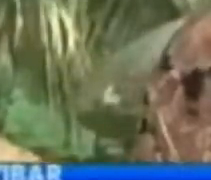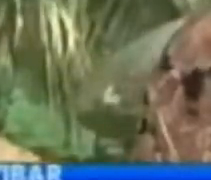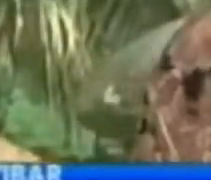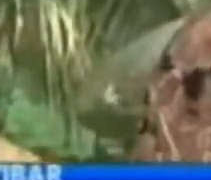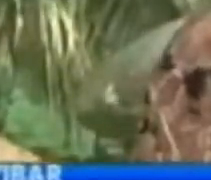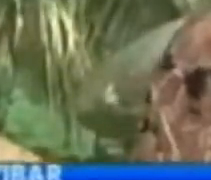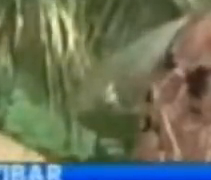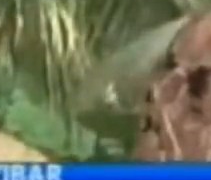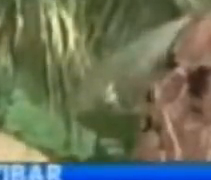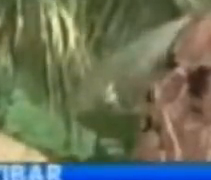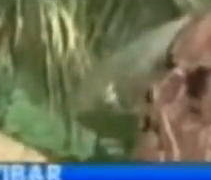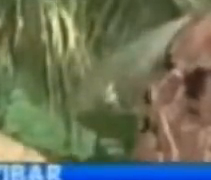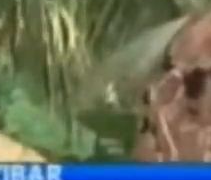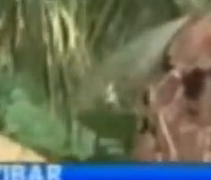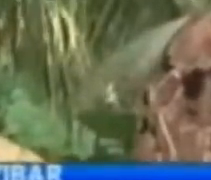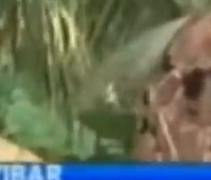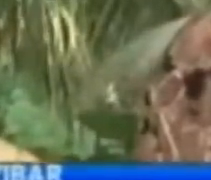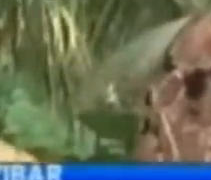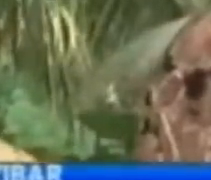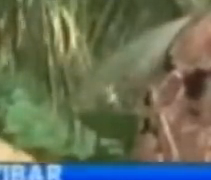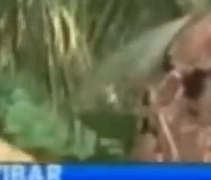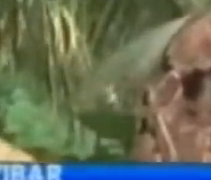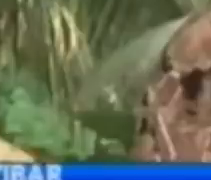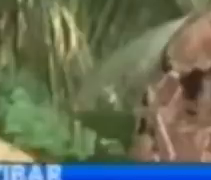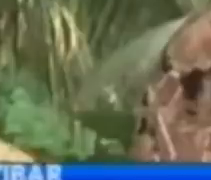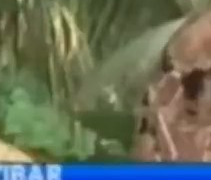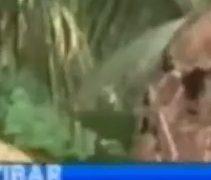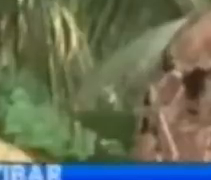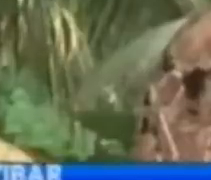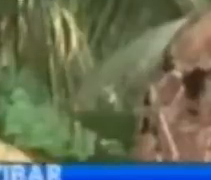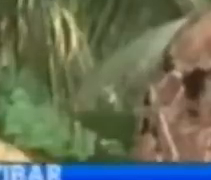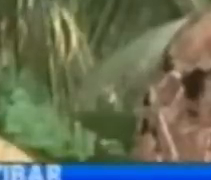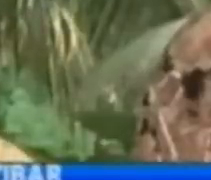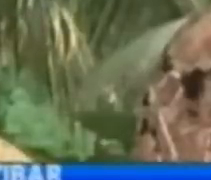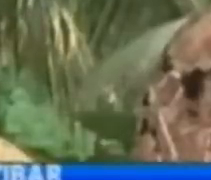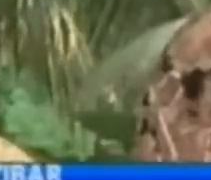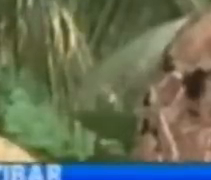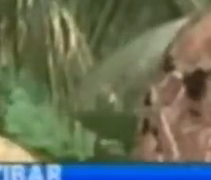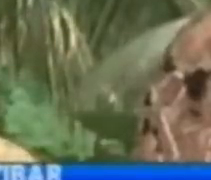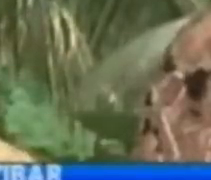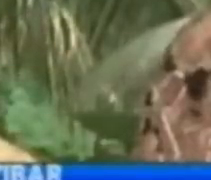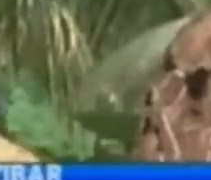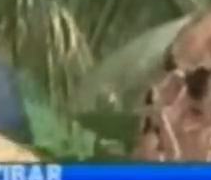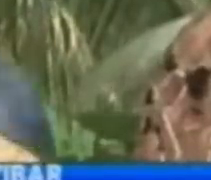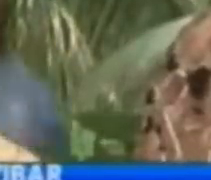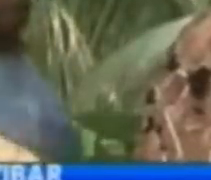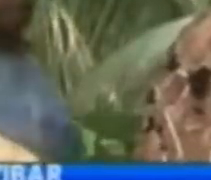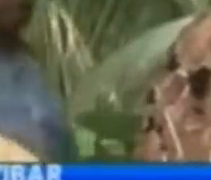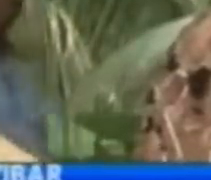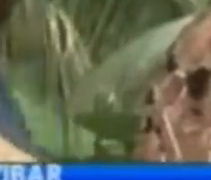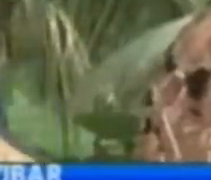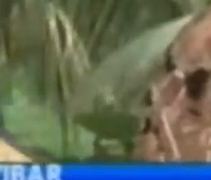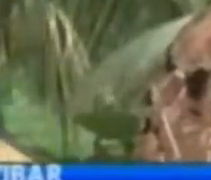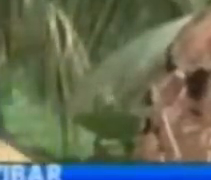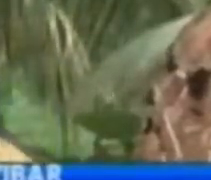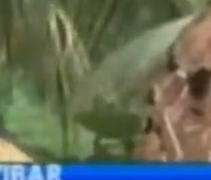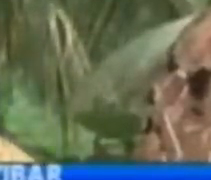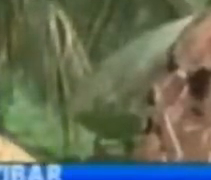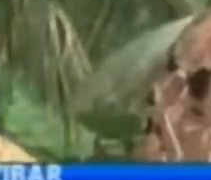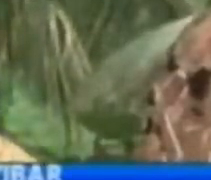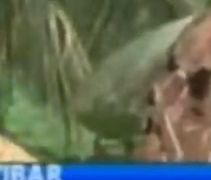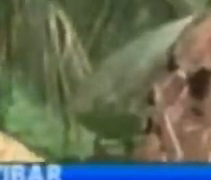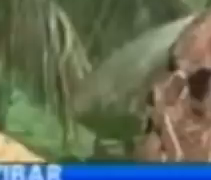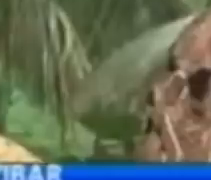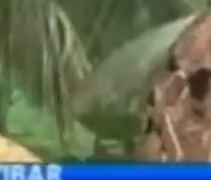naiamini kama nilivyojiamini mwenyewe na nilivyoliamini jina langu na nafsi yangu. Watafanya vizuri na wananchi watulie na wataona mambo yanakwenda